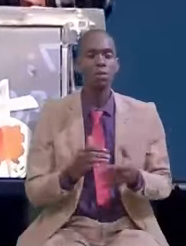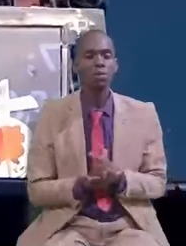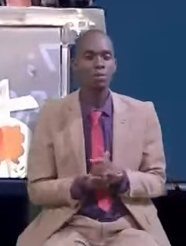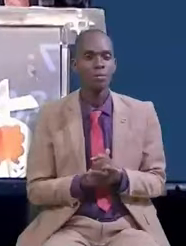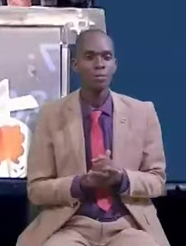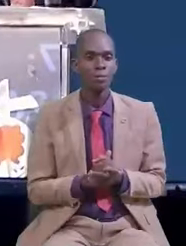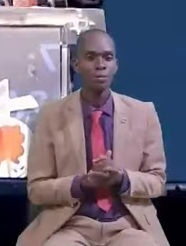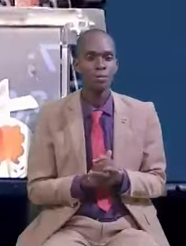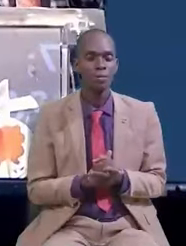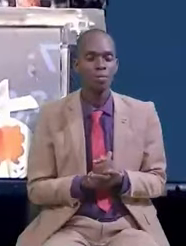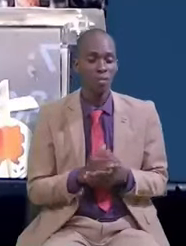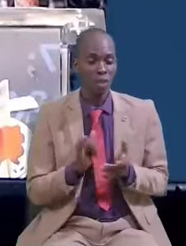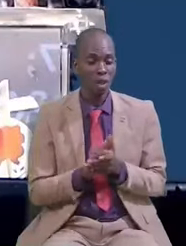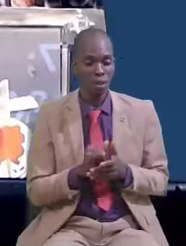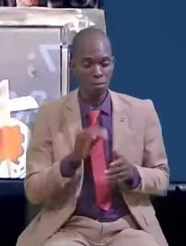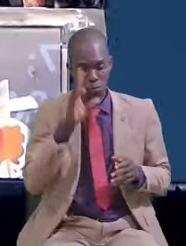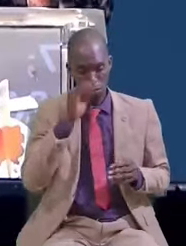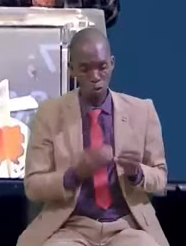il veut montrer à tout le monde